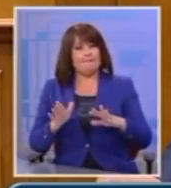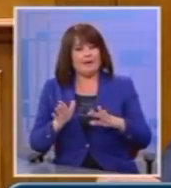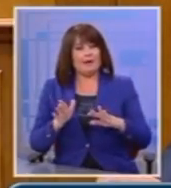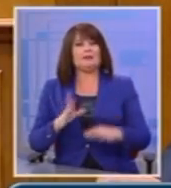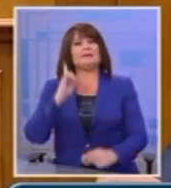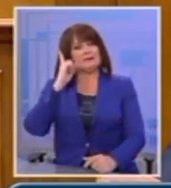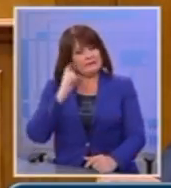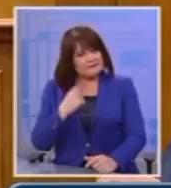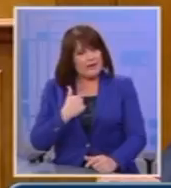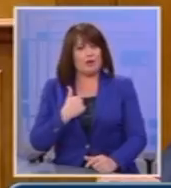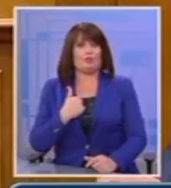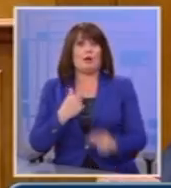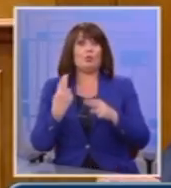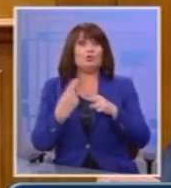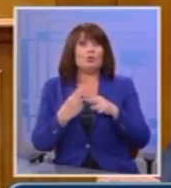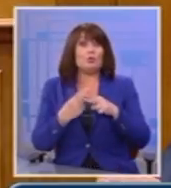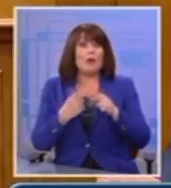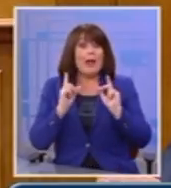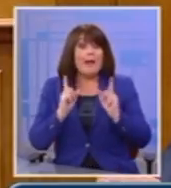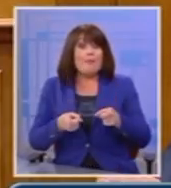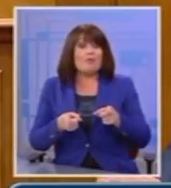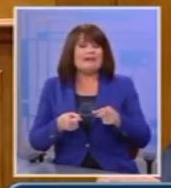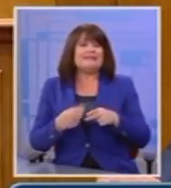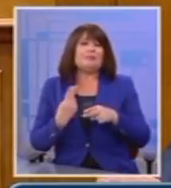και γνωρίζοντας την κρισιμότητα της απόφασης αυτής,